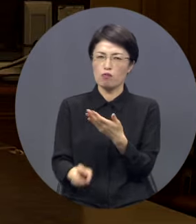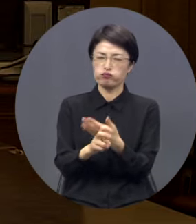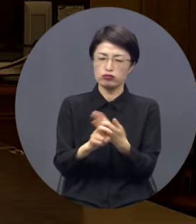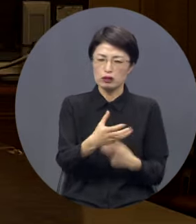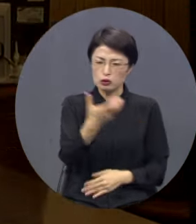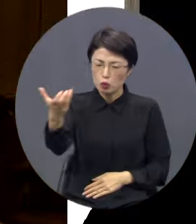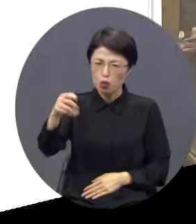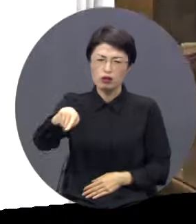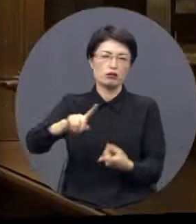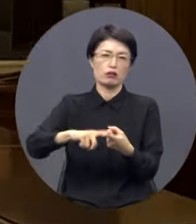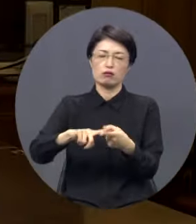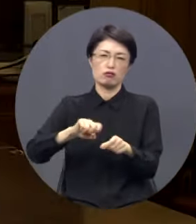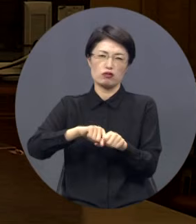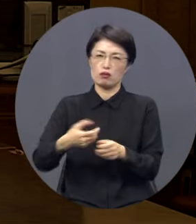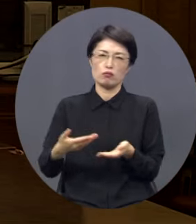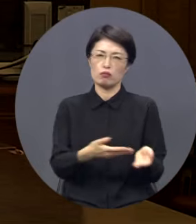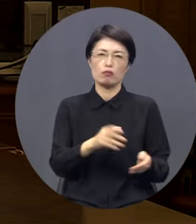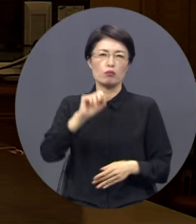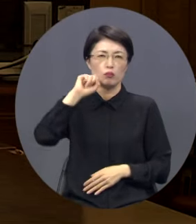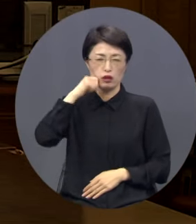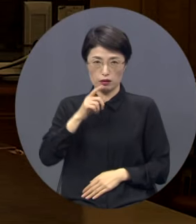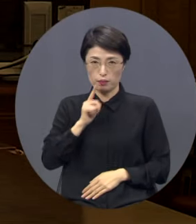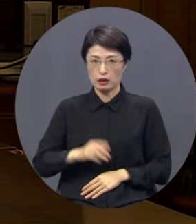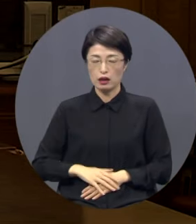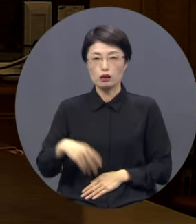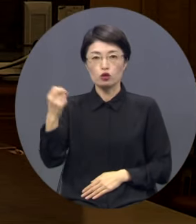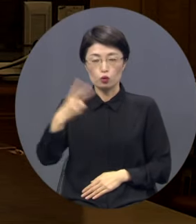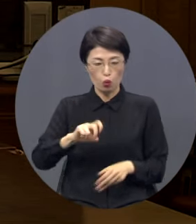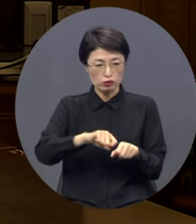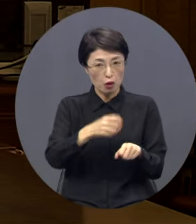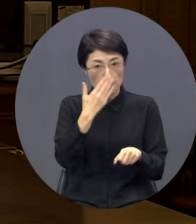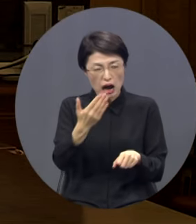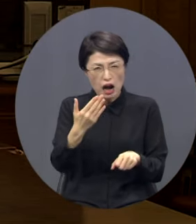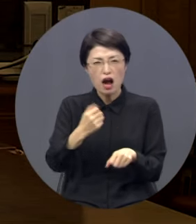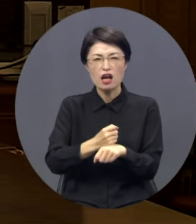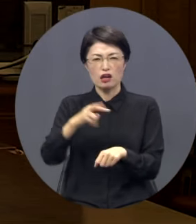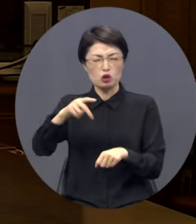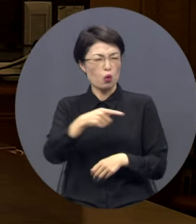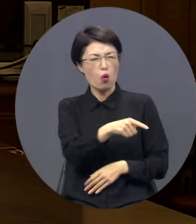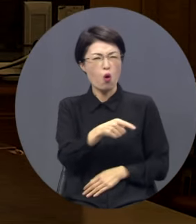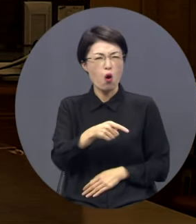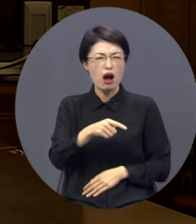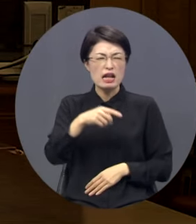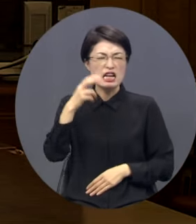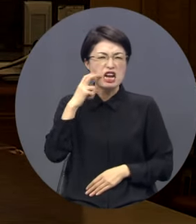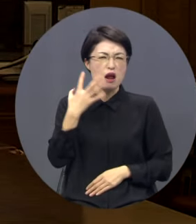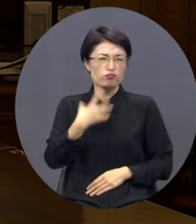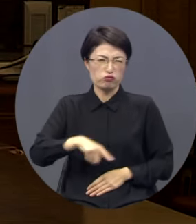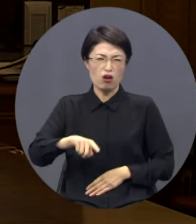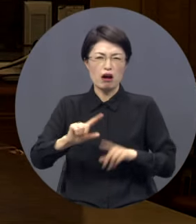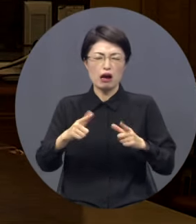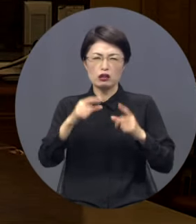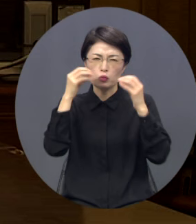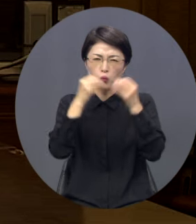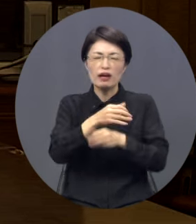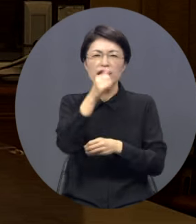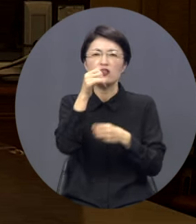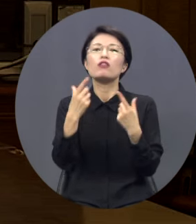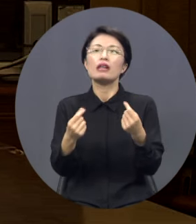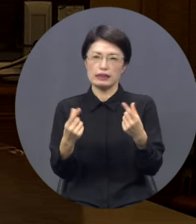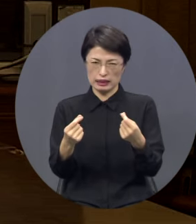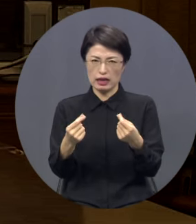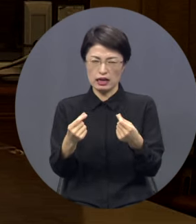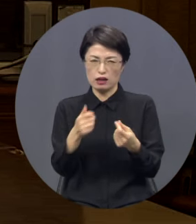어렵다고 판단했습니다. 또 처벌이 가능하다고 하더라도 고의보다는 오인 가능성이 있어 보인다며 무죄 판결